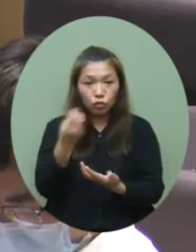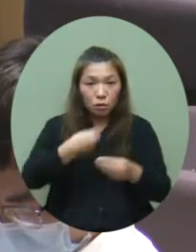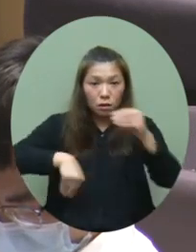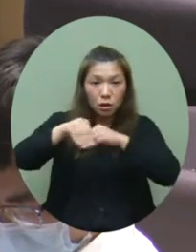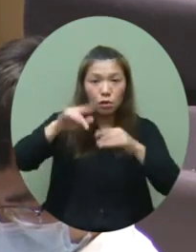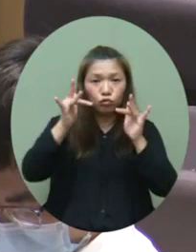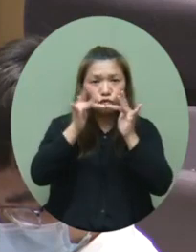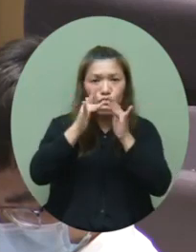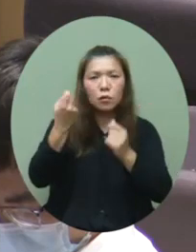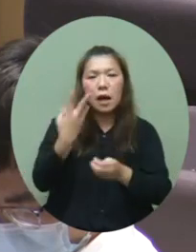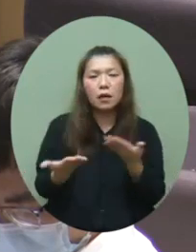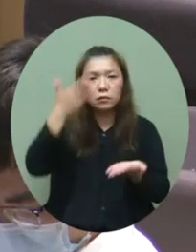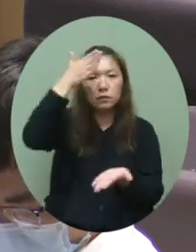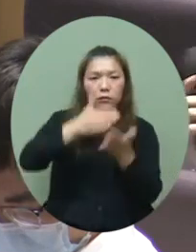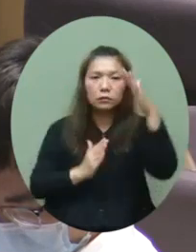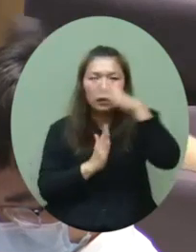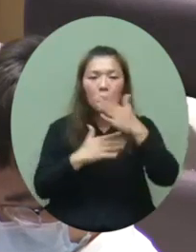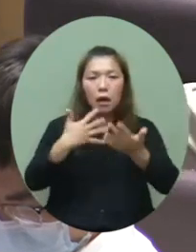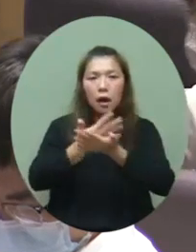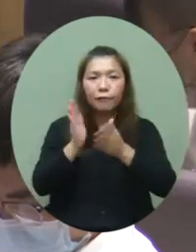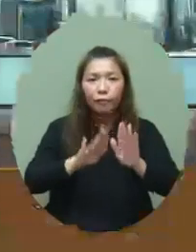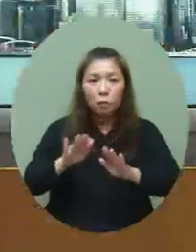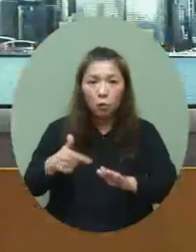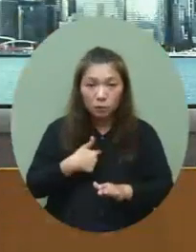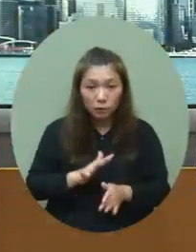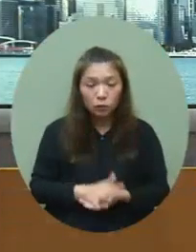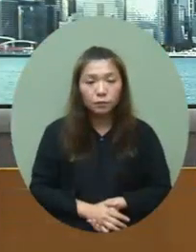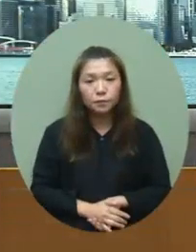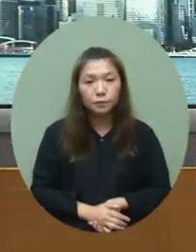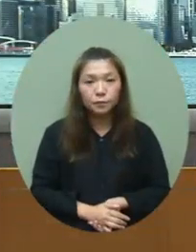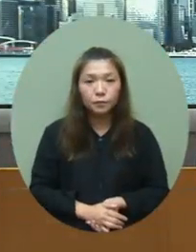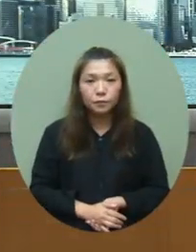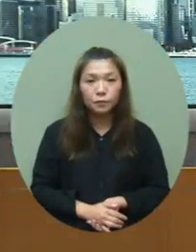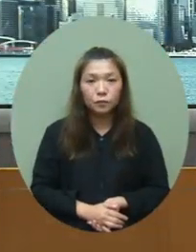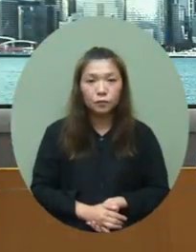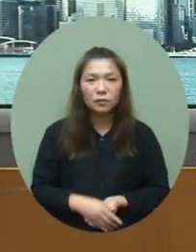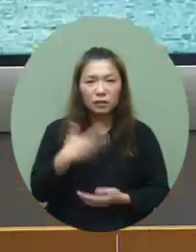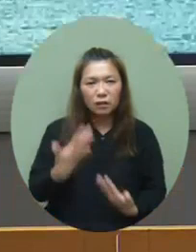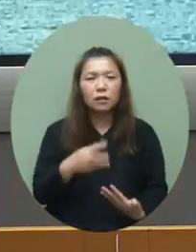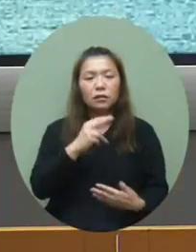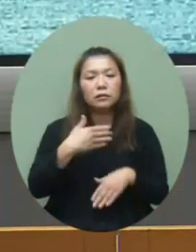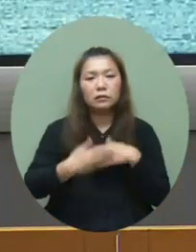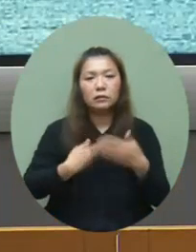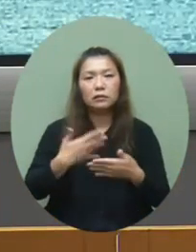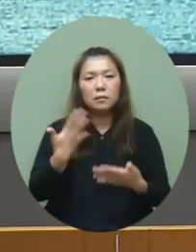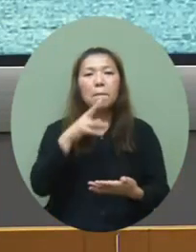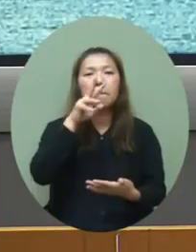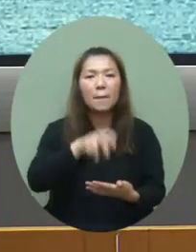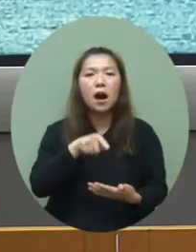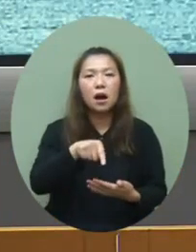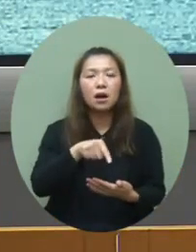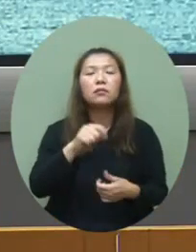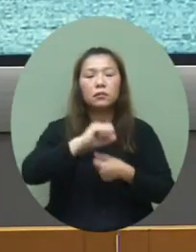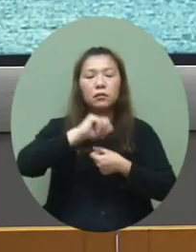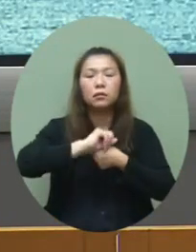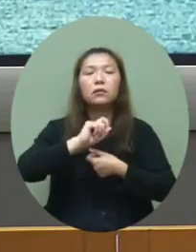動啲病床或者 cut 其他嘅服務咁樣？唔該。 我想即係嗰個趨勢，我哋見到嗰個趨勢係